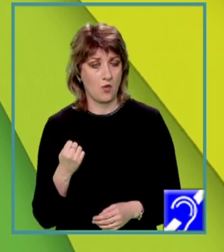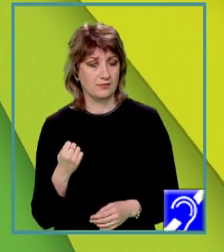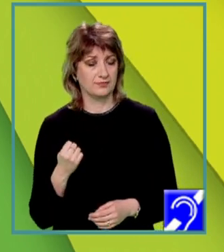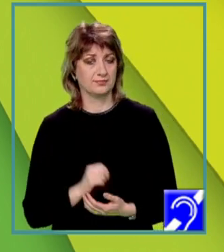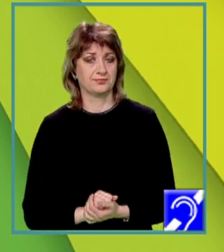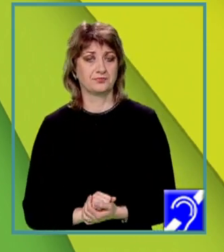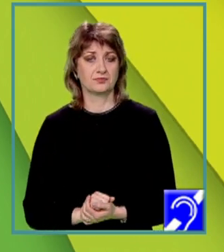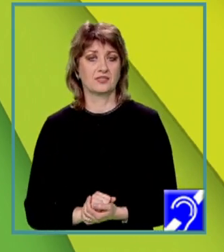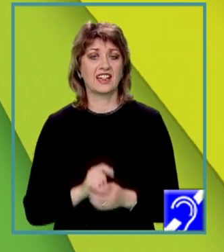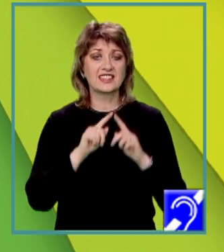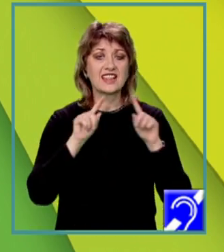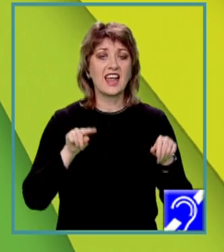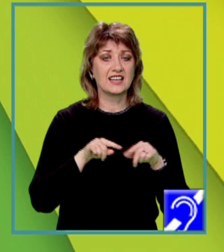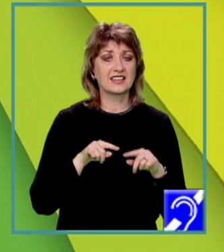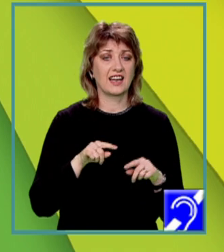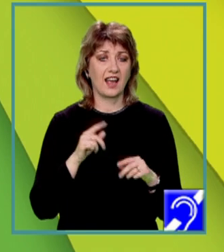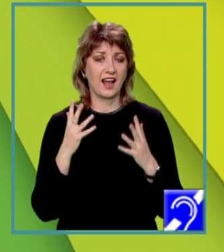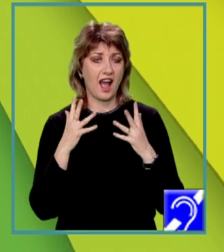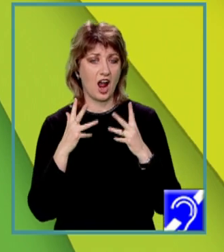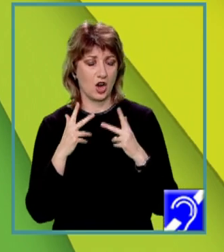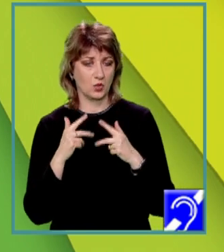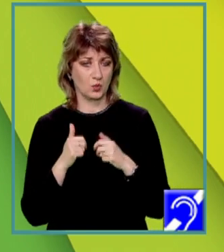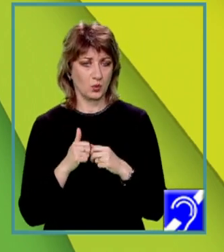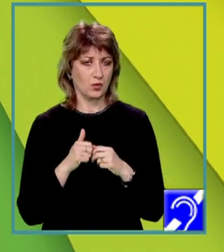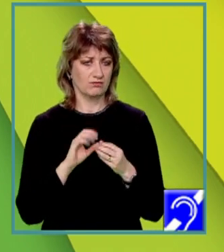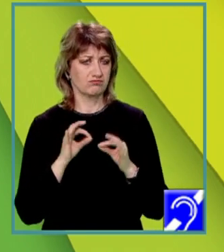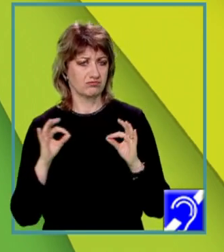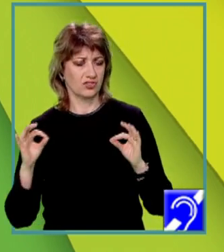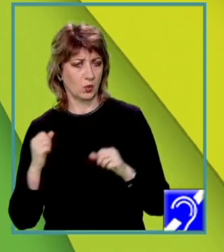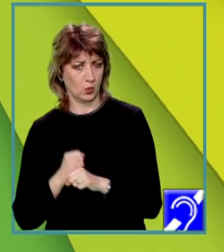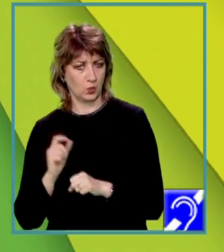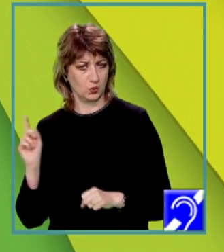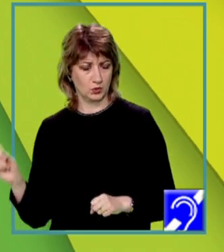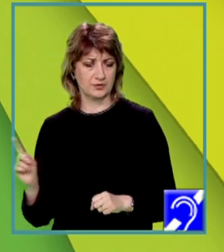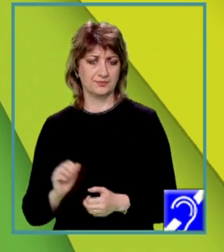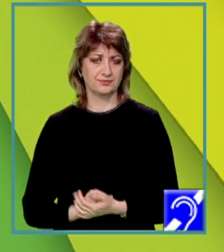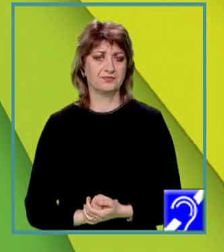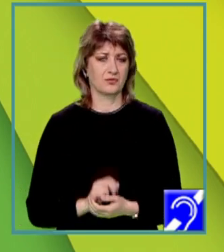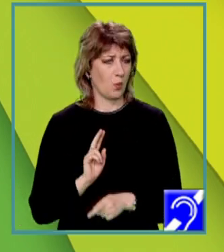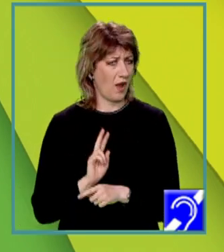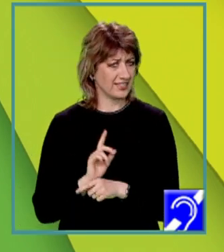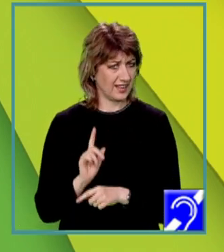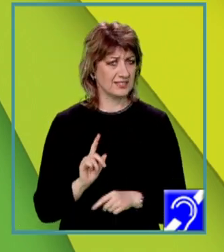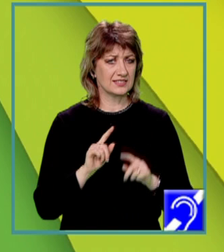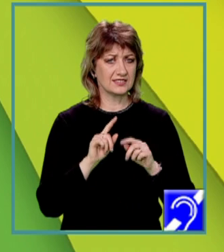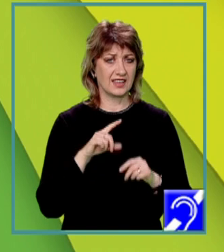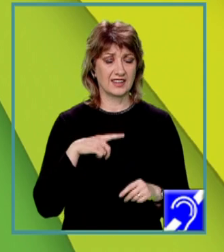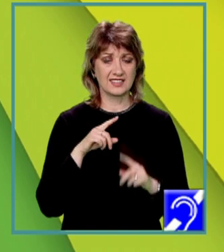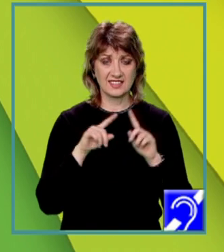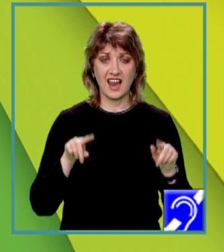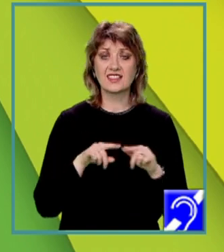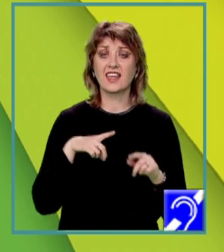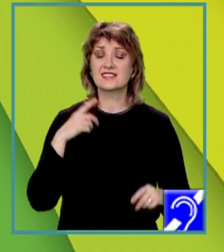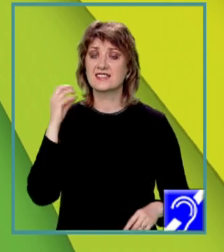și Delta ne va da după calculele pe care trebuie să le facem cu atenție Delta vă dați zero